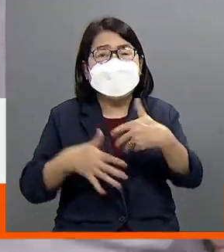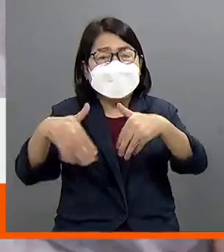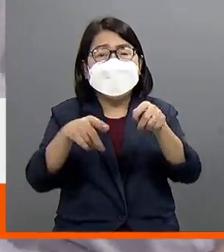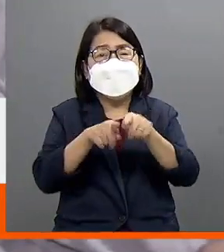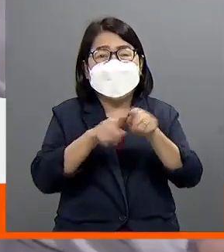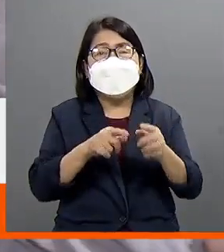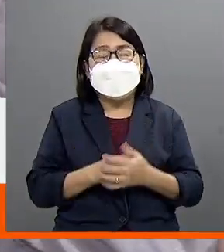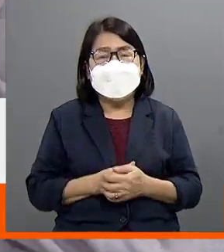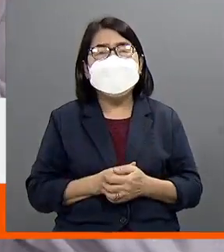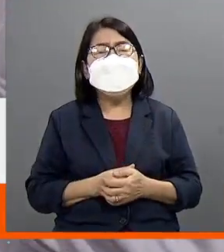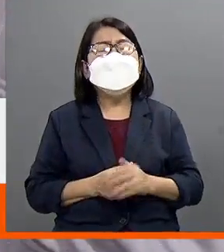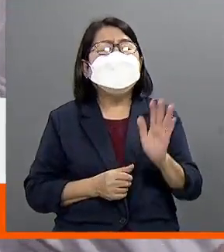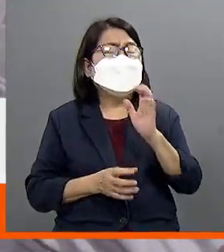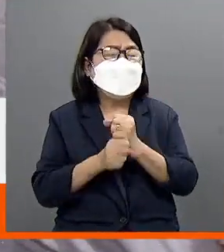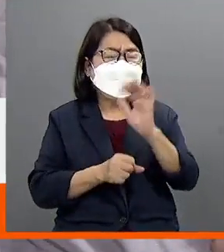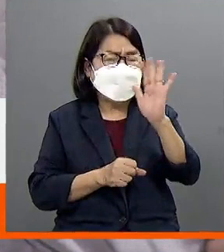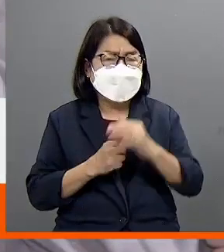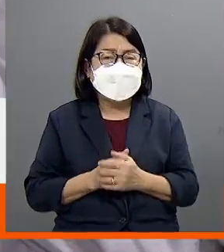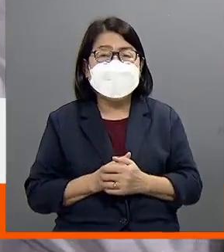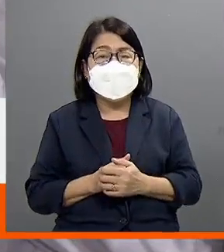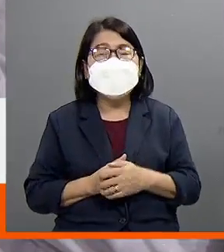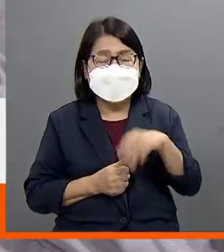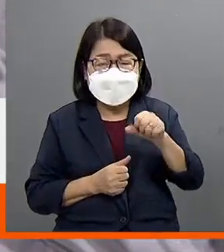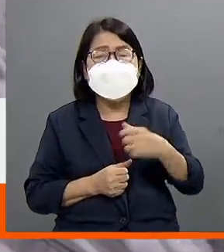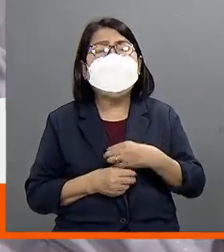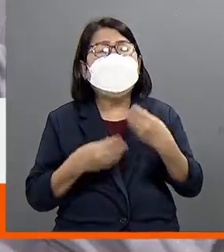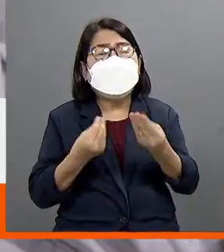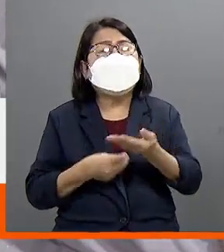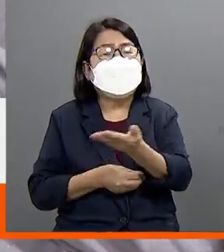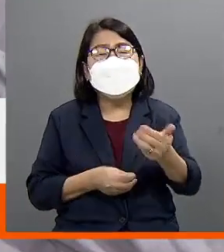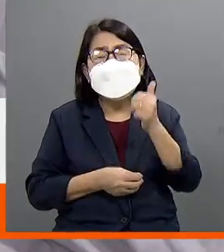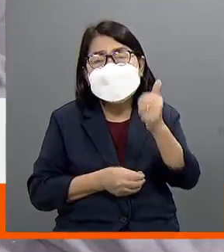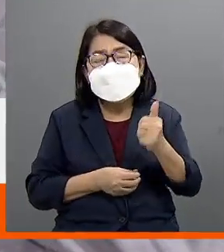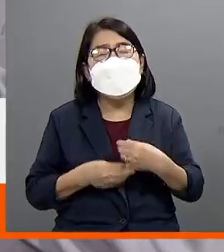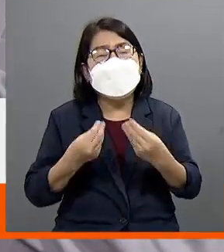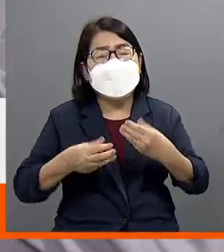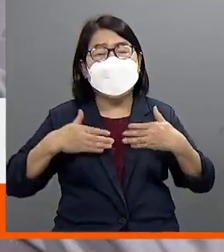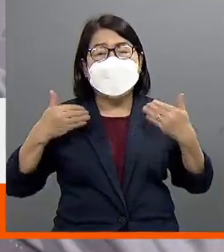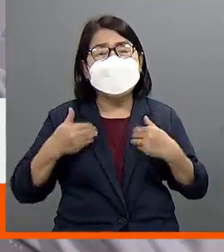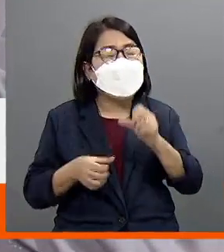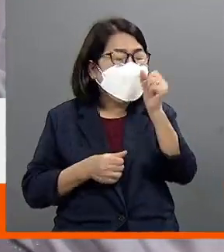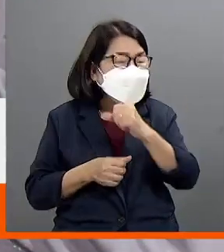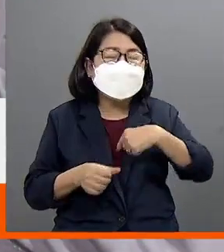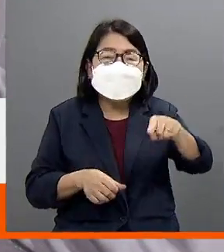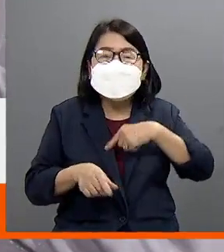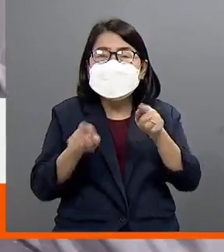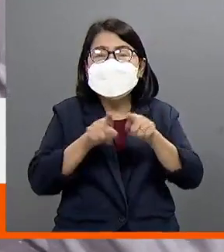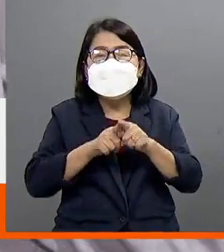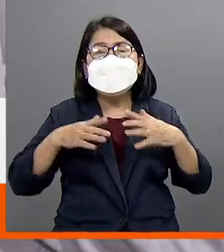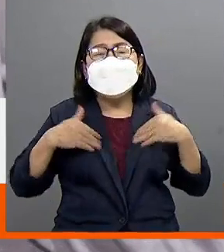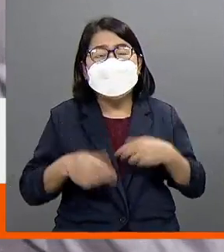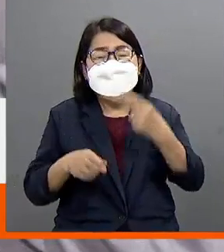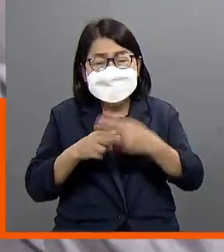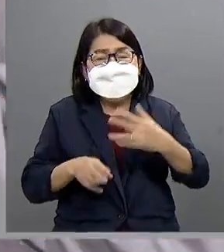ช่คือเราหวังดีทุกคนมาตลอดเราอยากให้ทุกคนมีความสุขไปกับพวกเราใช่ผมอย่าเอาชื่อศิลปินคนไหนใน